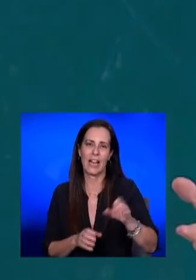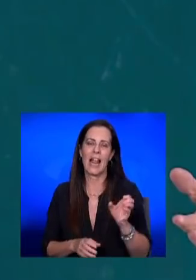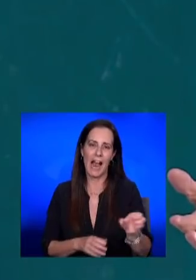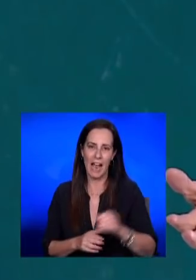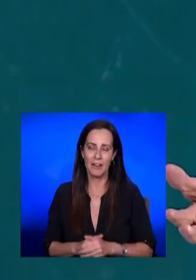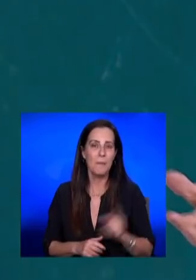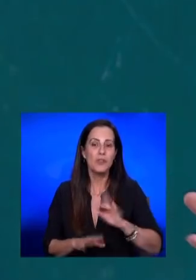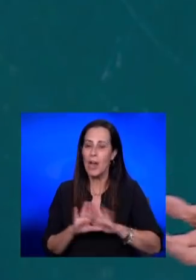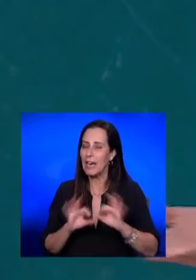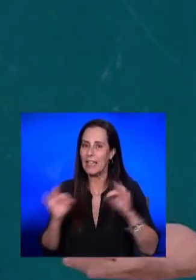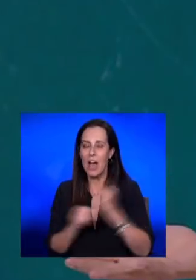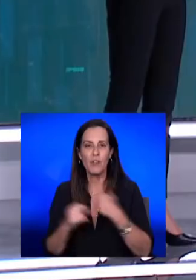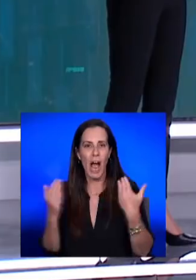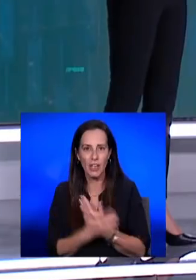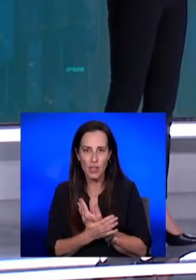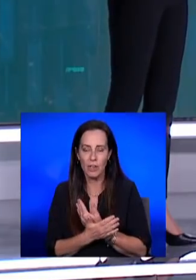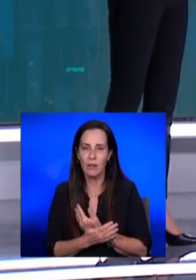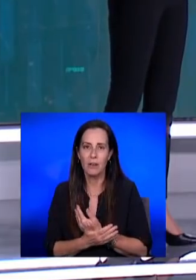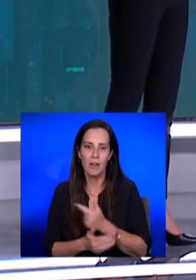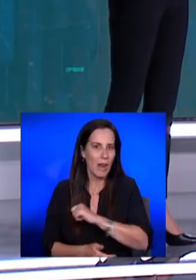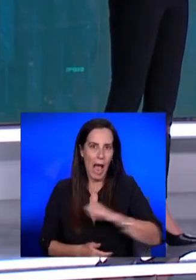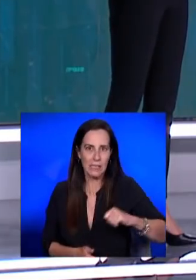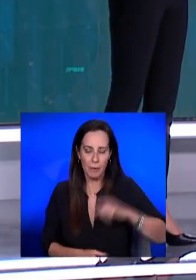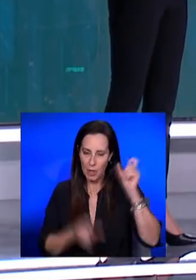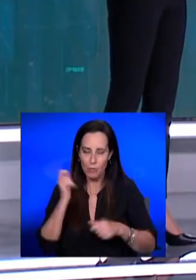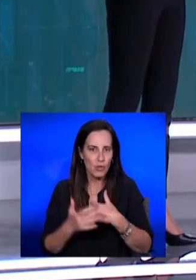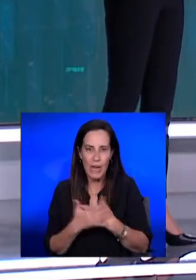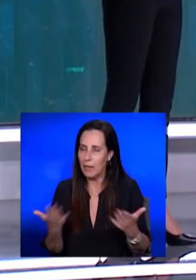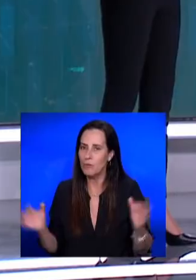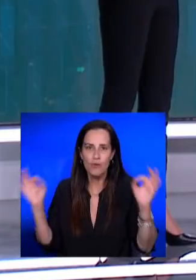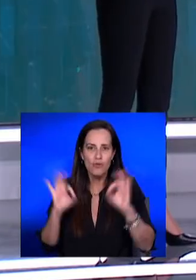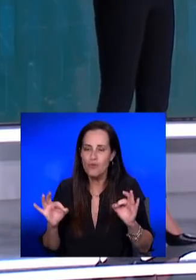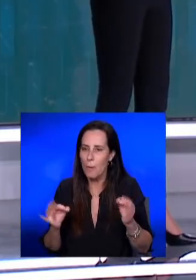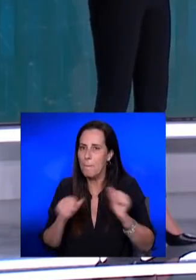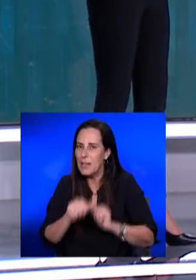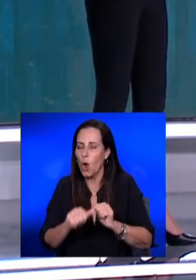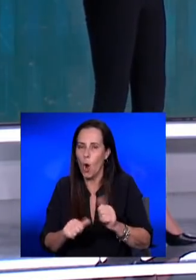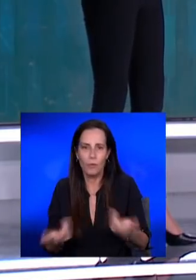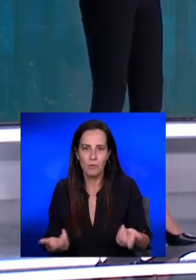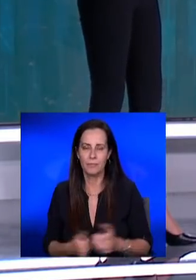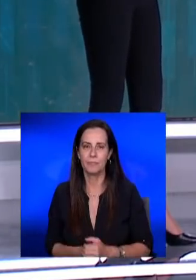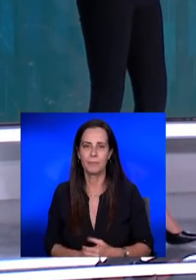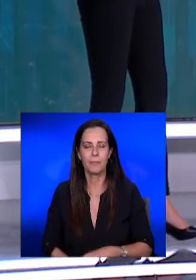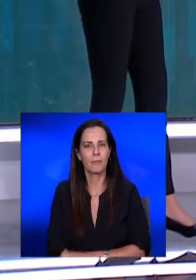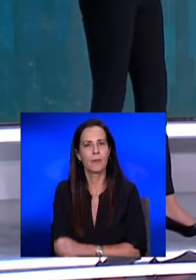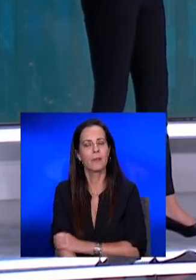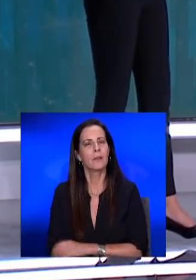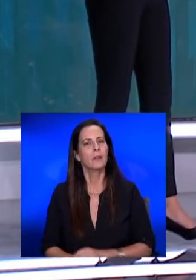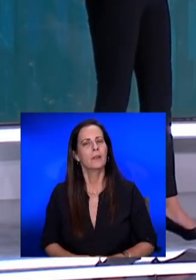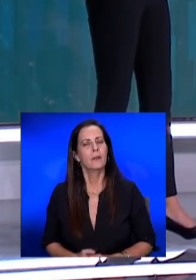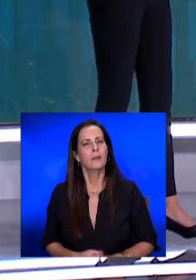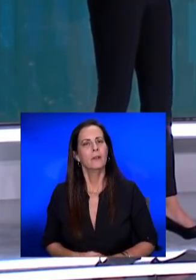למי שרק התחיל עבודה חדשה, ובעיקר לעצמאים ולאנשים שאין להם שום רשת ביטחון סוציאלי אחרת. אז בשורה התחתונה, דוקטור גילי